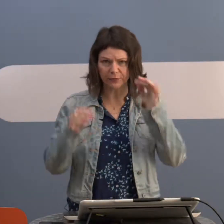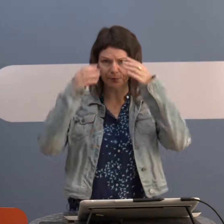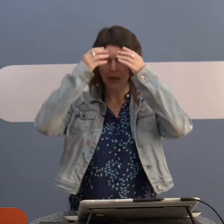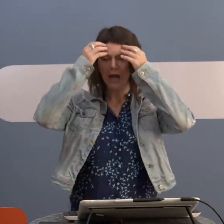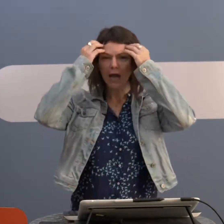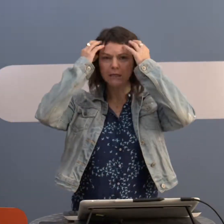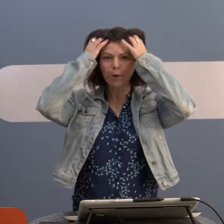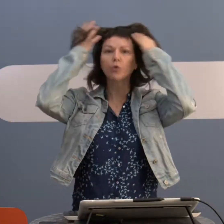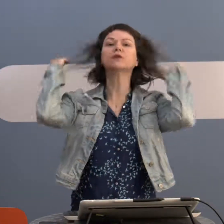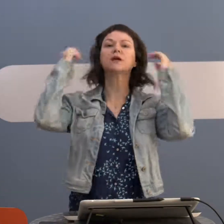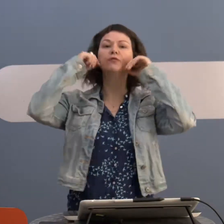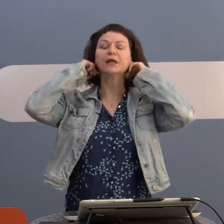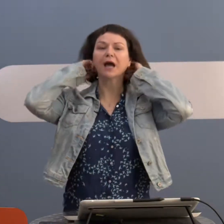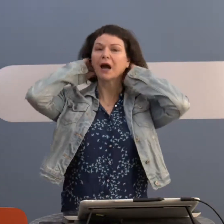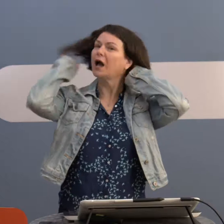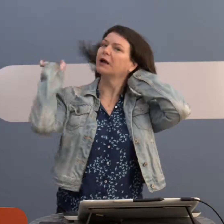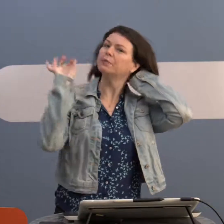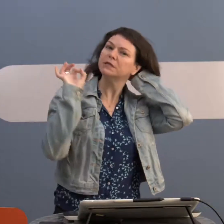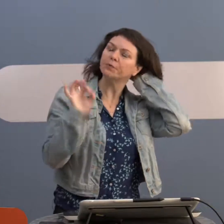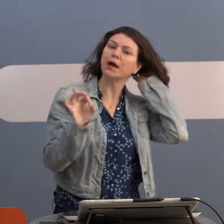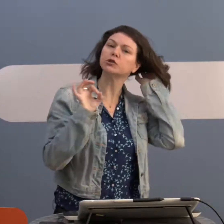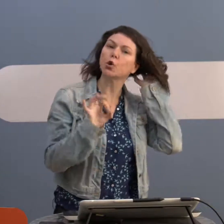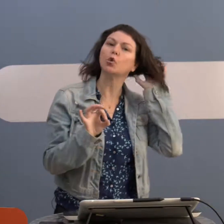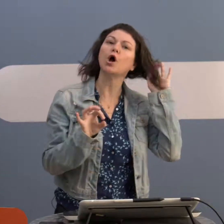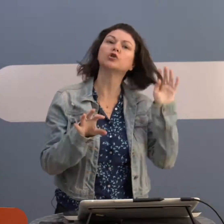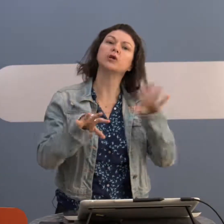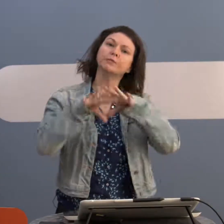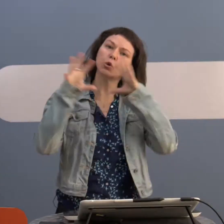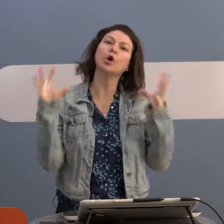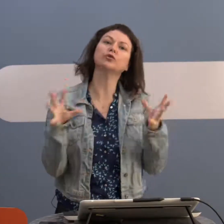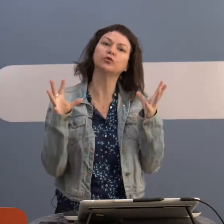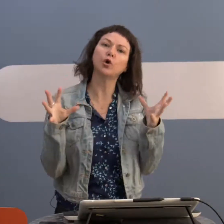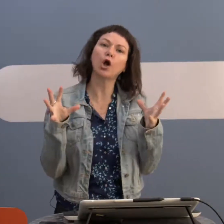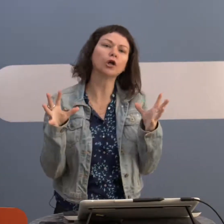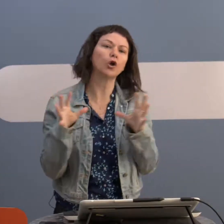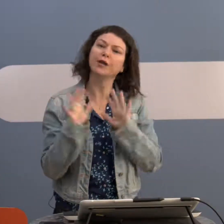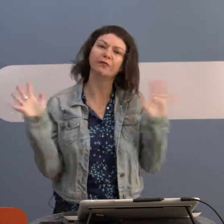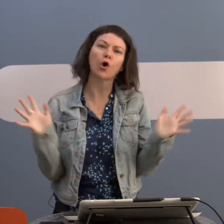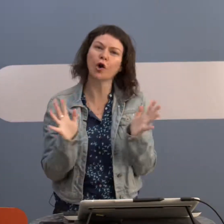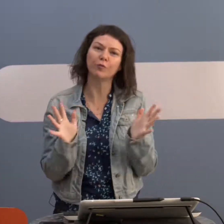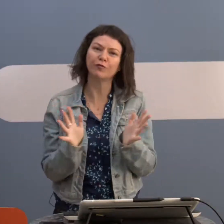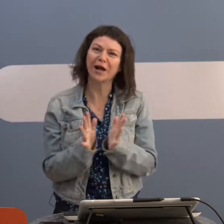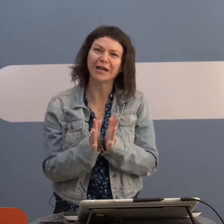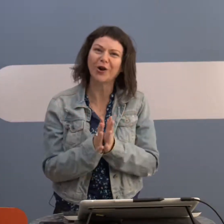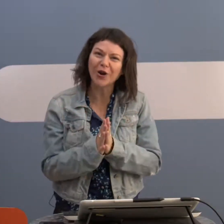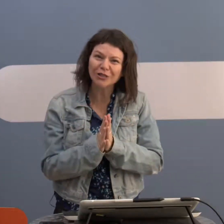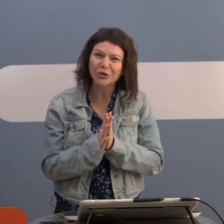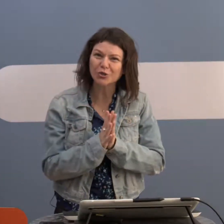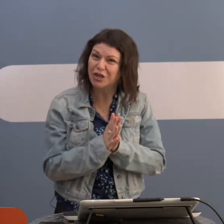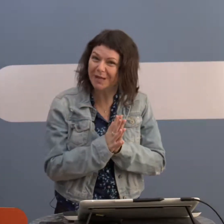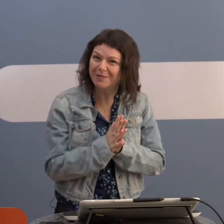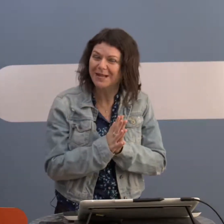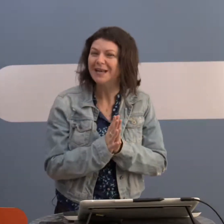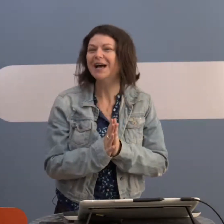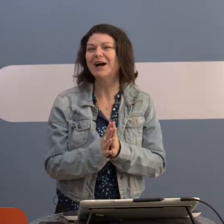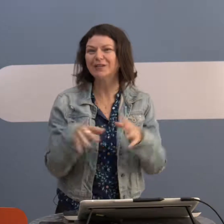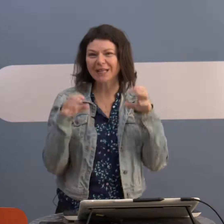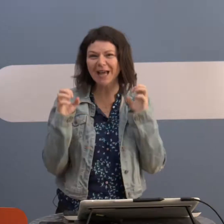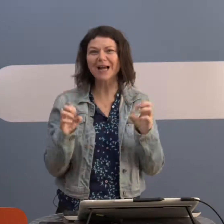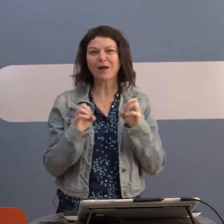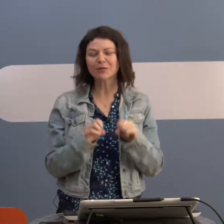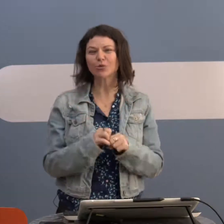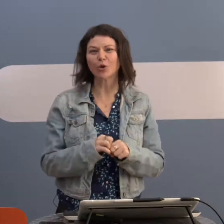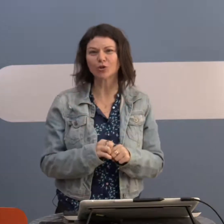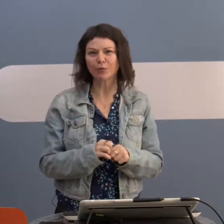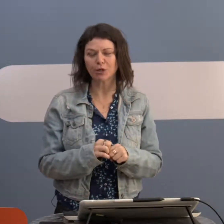קצת. אז בואו נתחיל ונראה רק מספר זכויות שהן זכויות גדולות, לא נעבור כמובן על כל ה-30, אבל